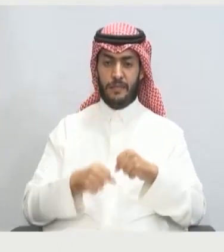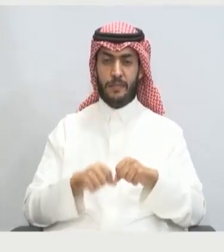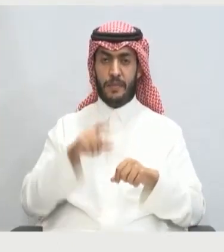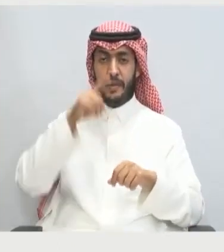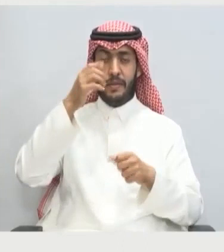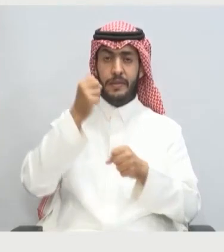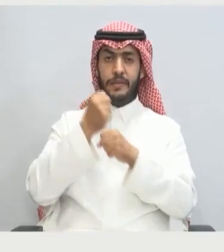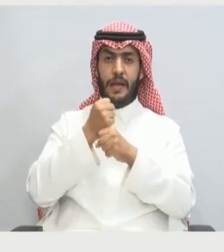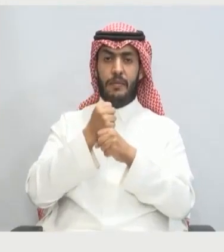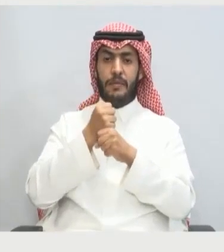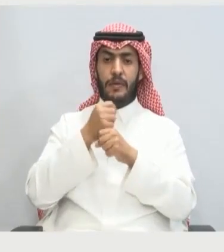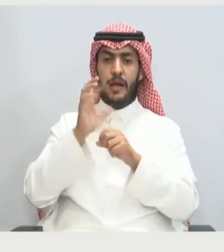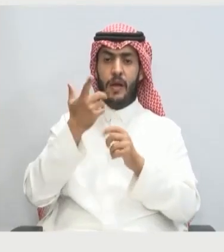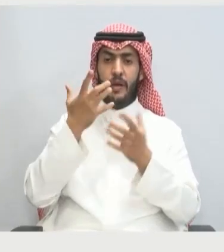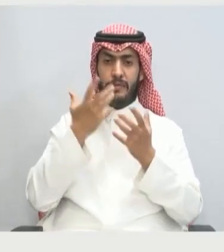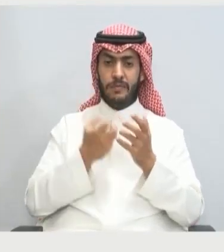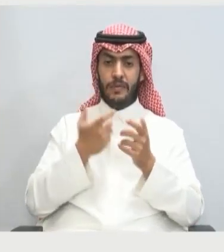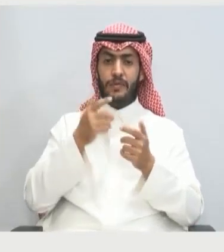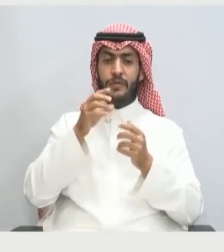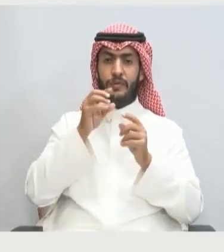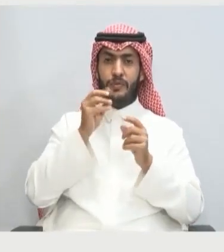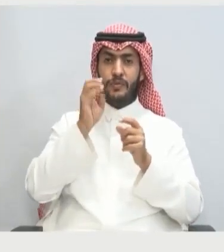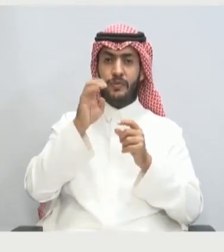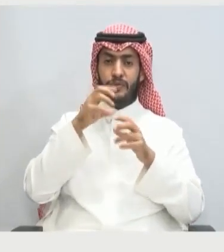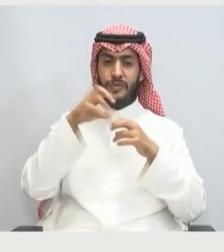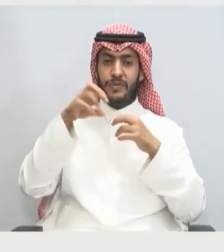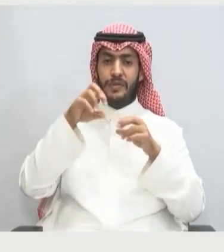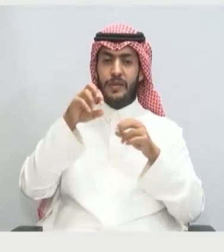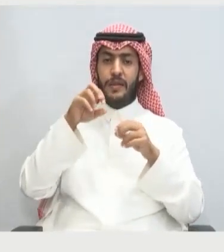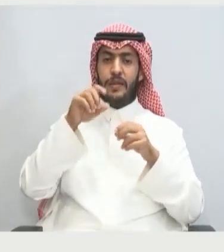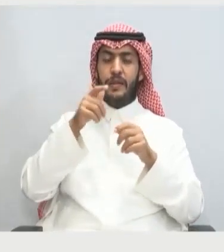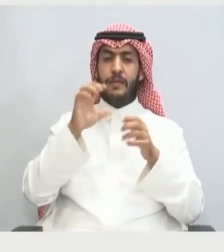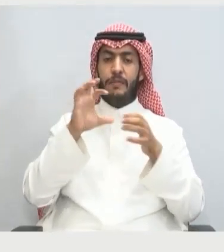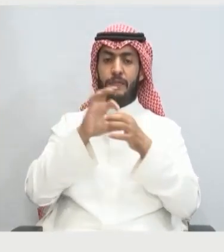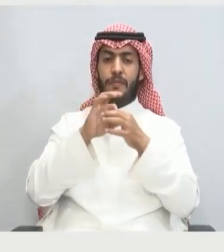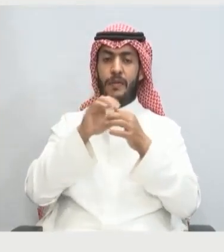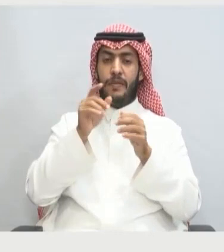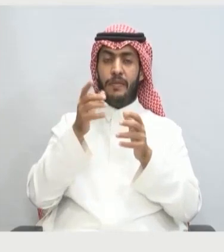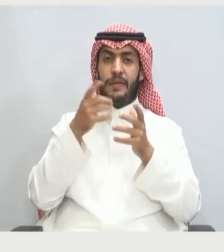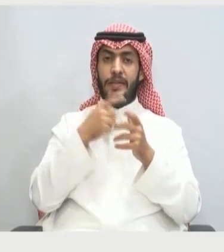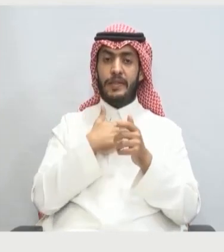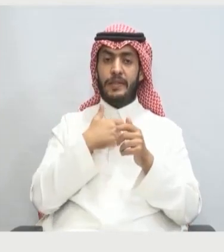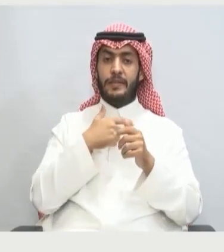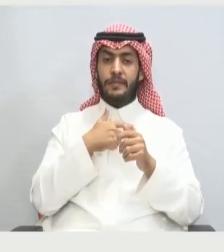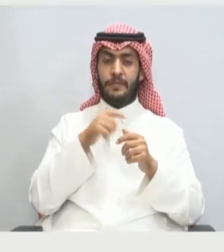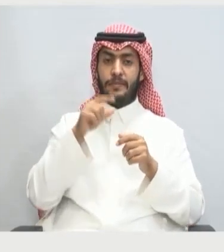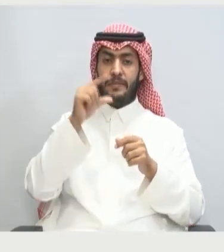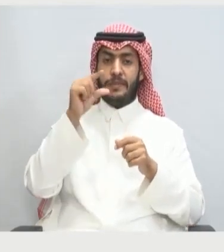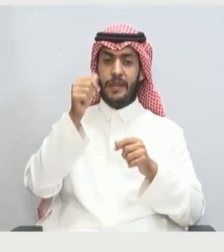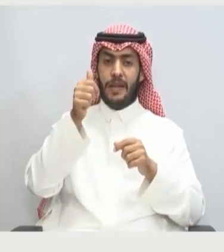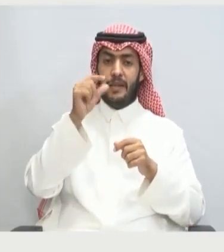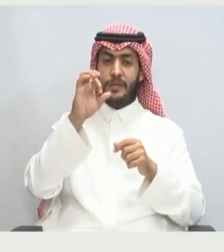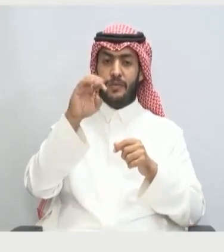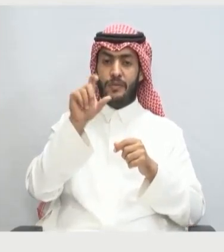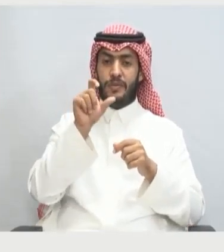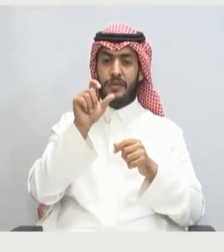اما انها تستعمل او انها تخزن على شكل جزيئات كبيره طبعا هنا ربط مع علم الاحياء هنا لدينا ادينوسين ثلاثي